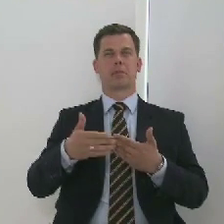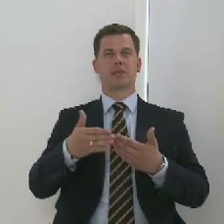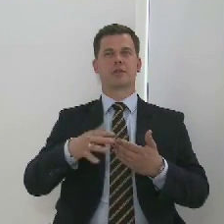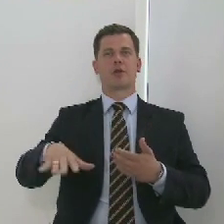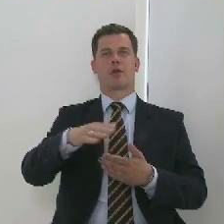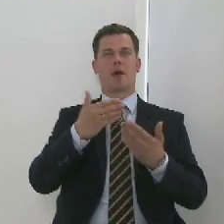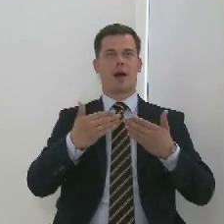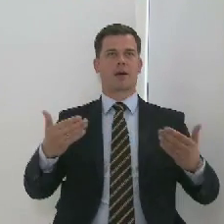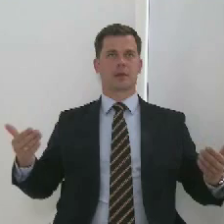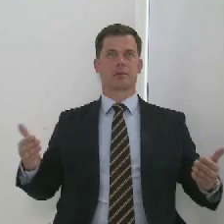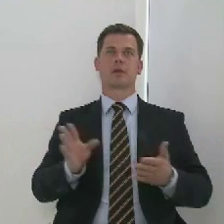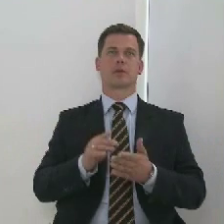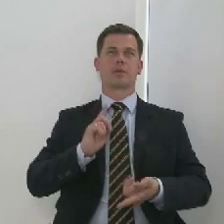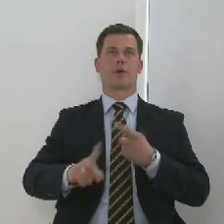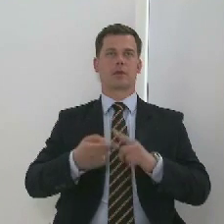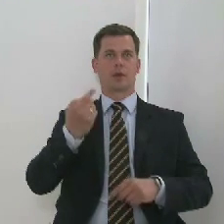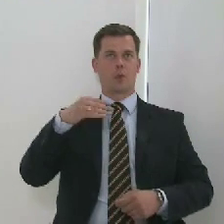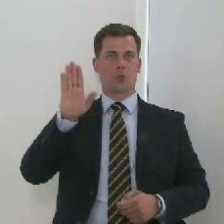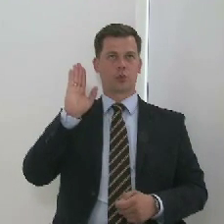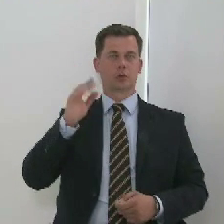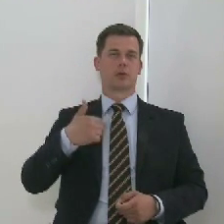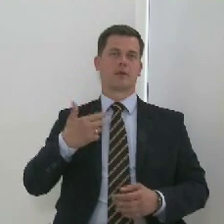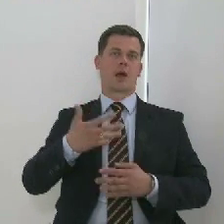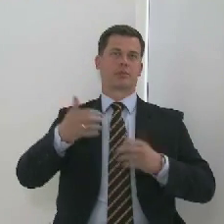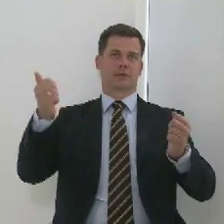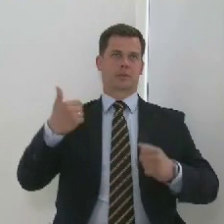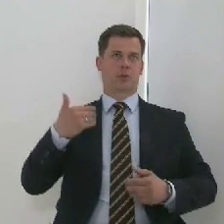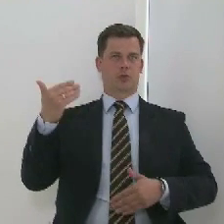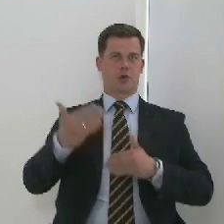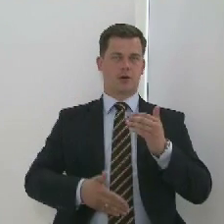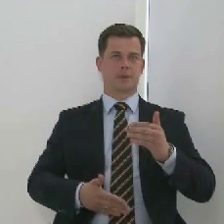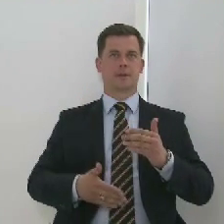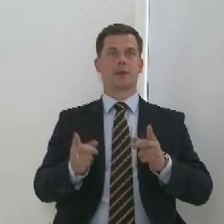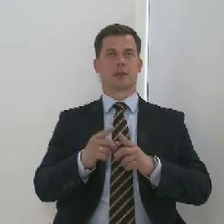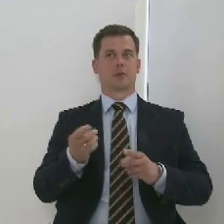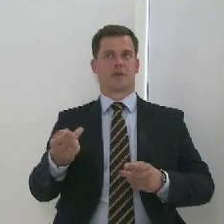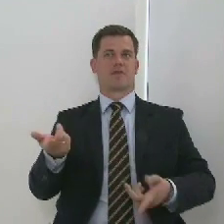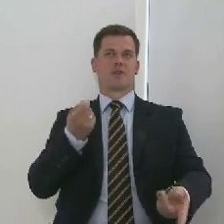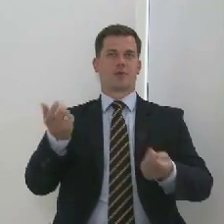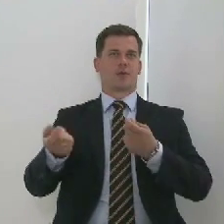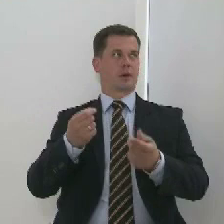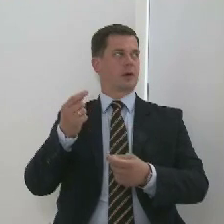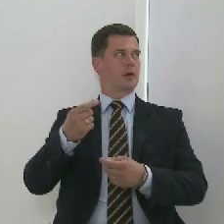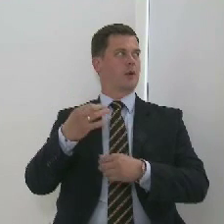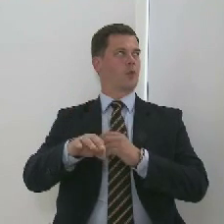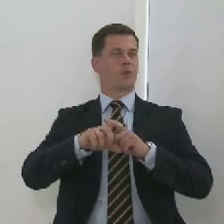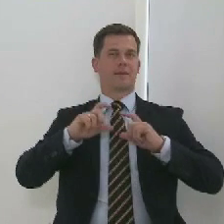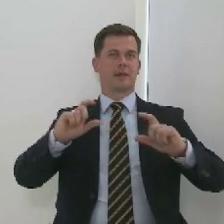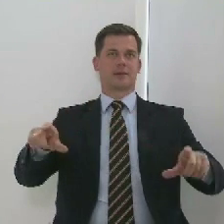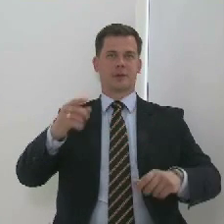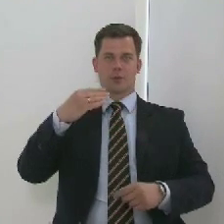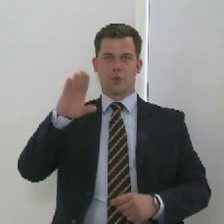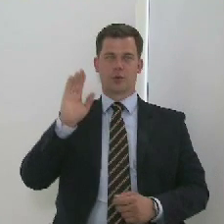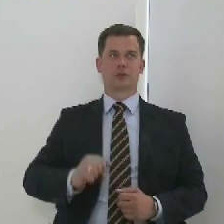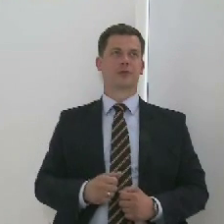ośrodków akademickich, między innymi Politechniki Łódzkiej, której sama jestem absolwentką, więc wyciągamy utalentowanych ludzi z Wydziału Nauk o Żywności